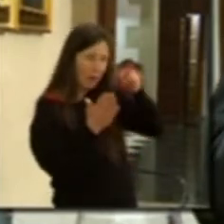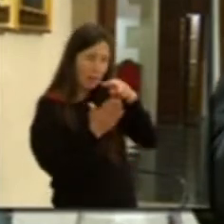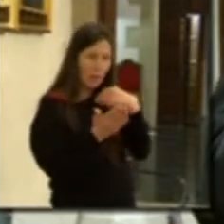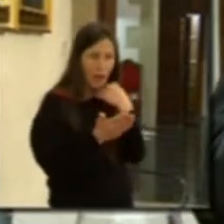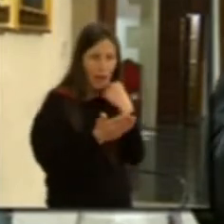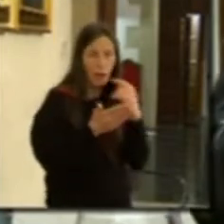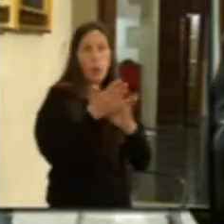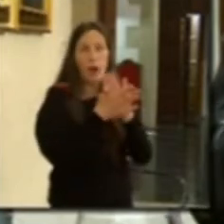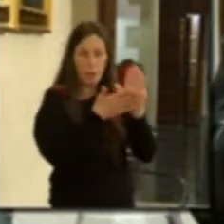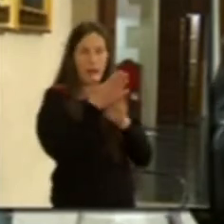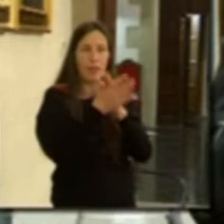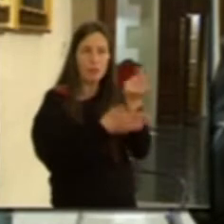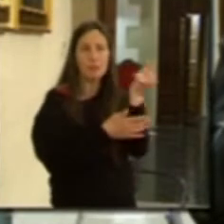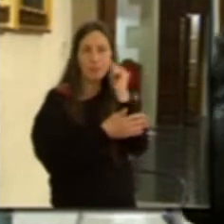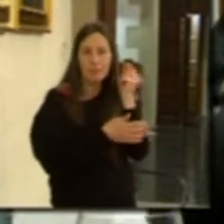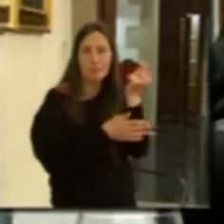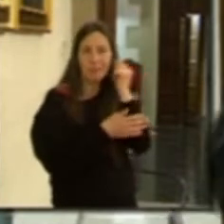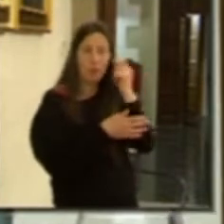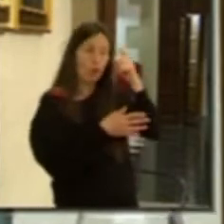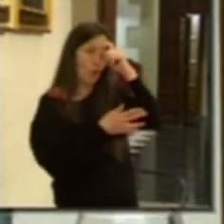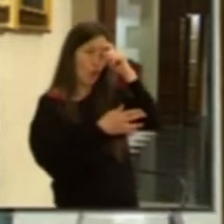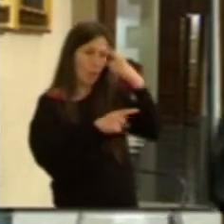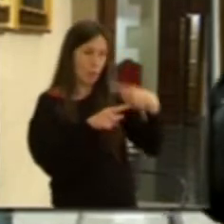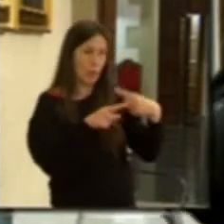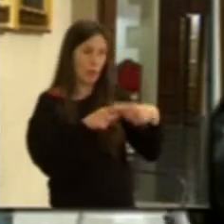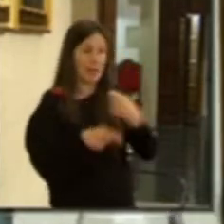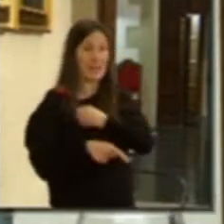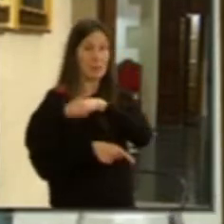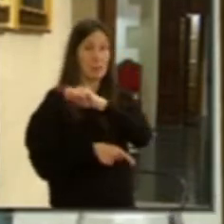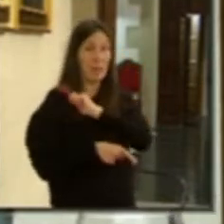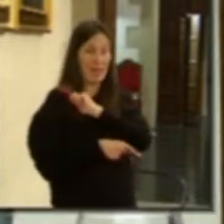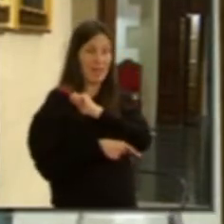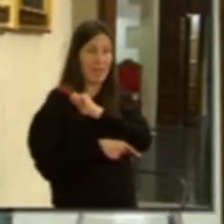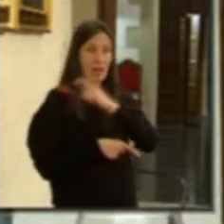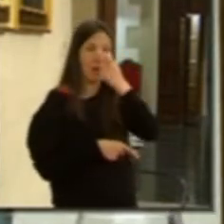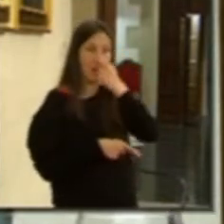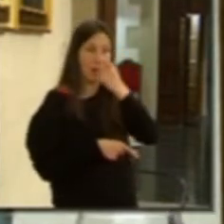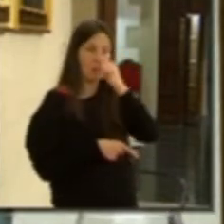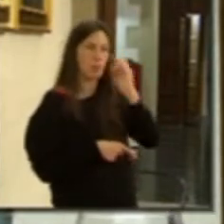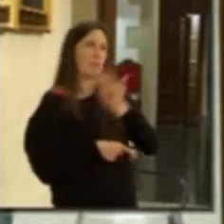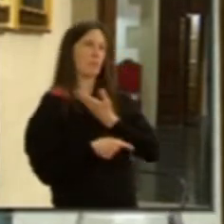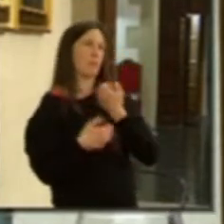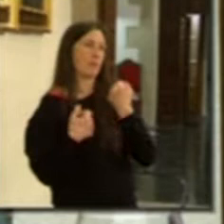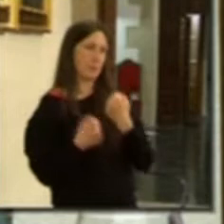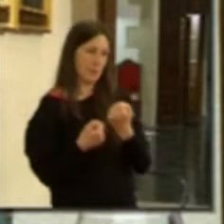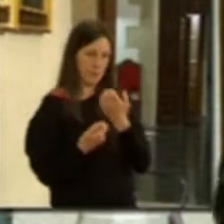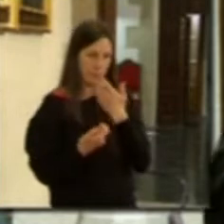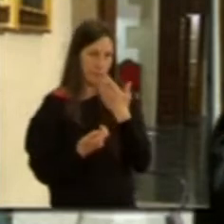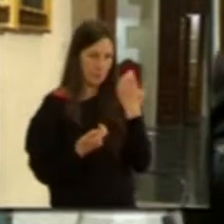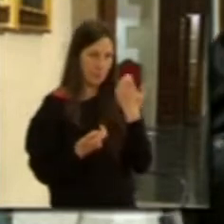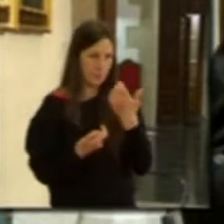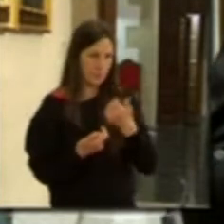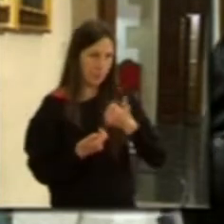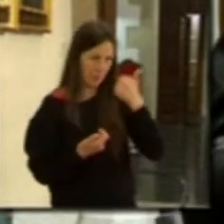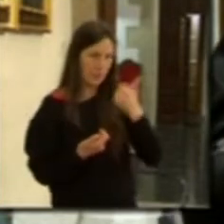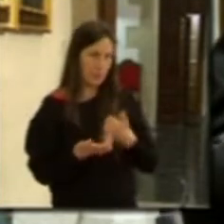parlat força, el perquè d'aquest nom. Sembla que és que Espanya hagués estat molt més afectada per aquesta grip, que l'hem de situar entre